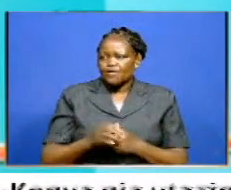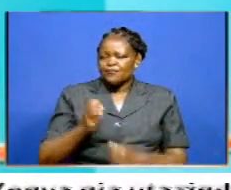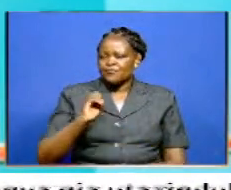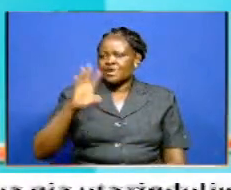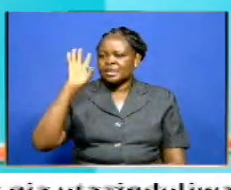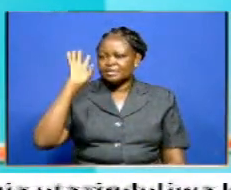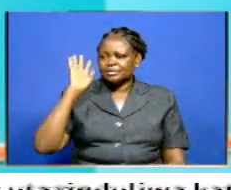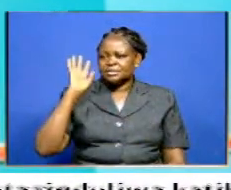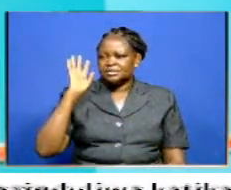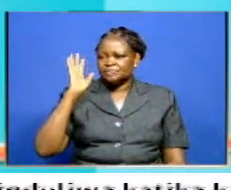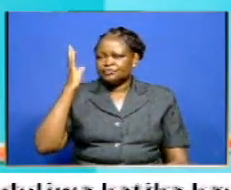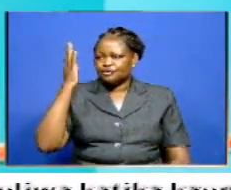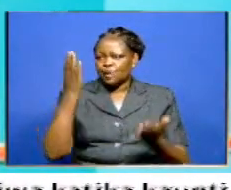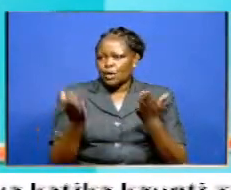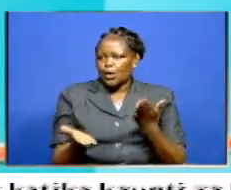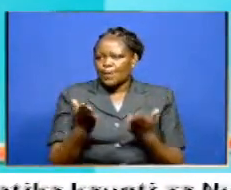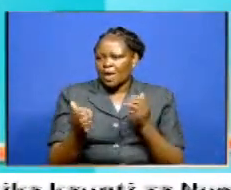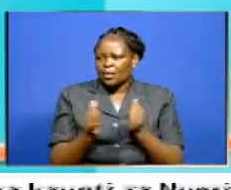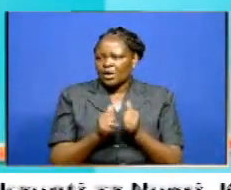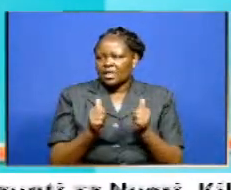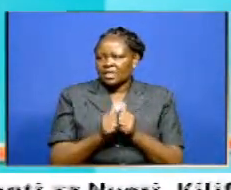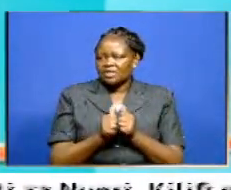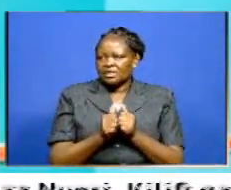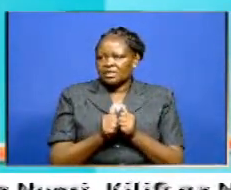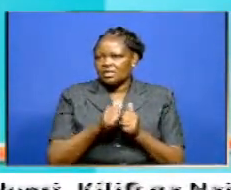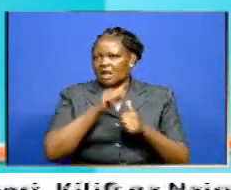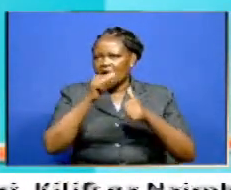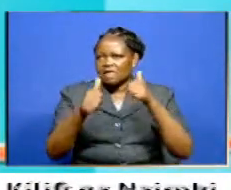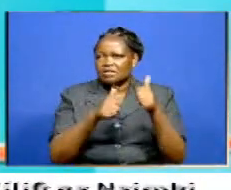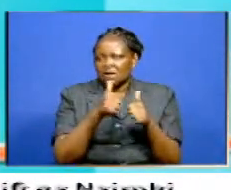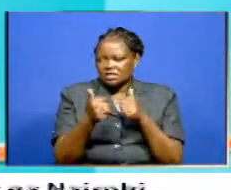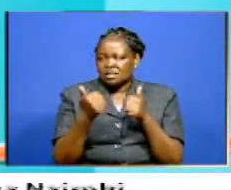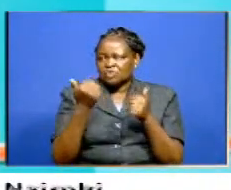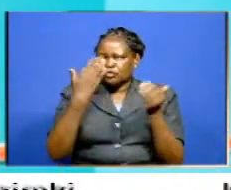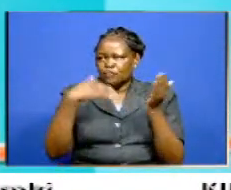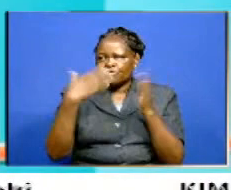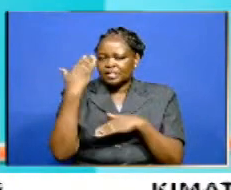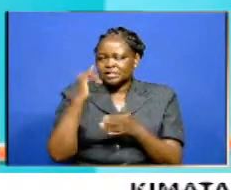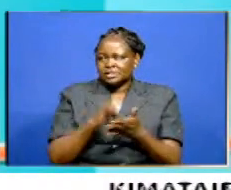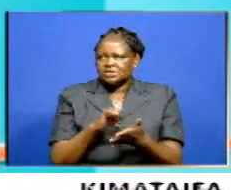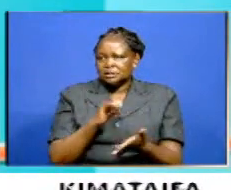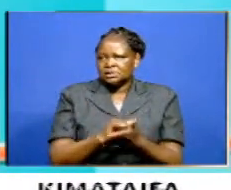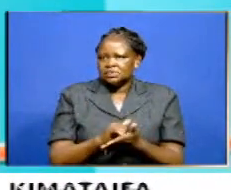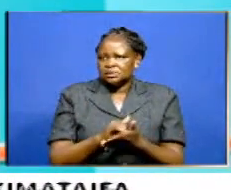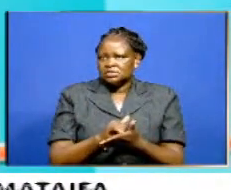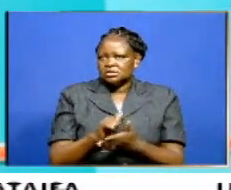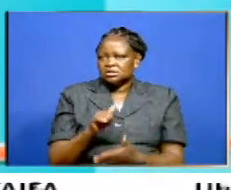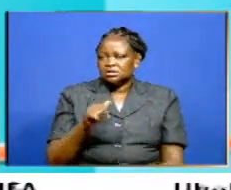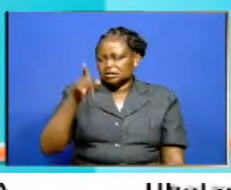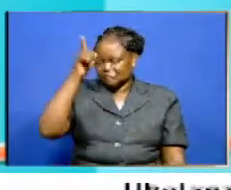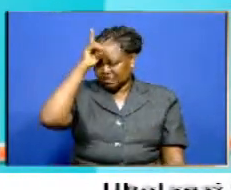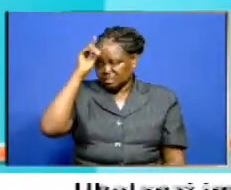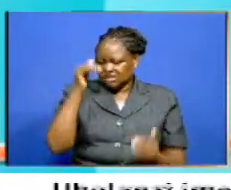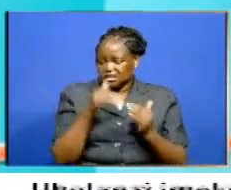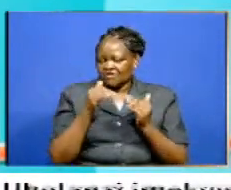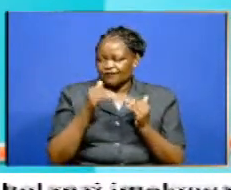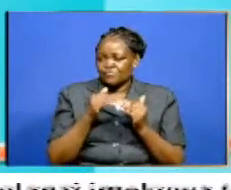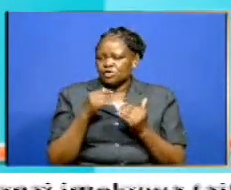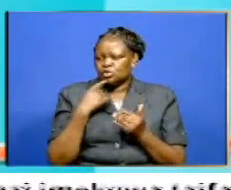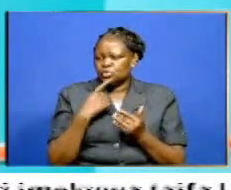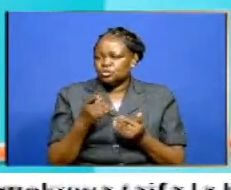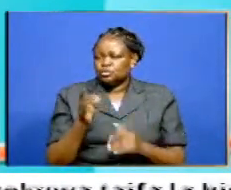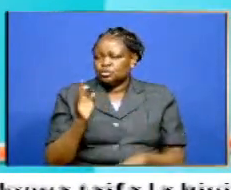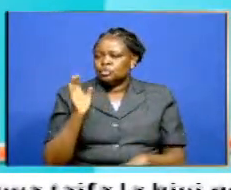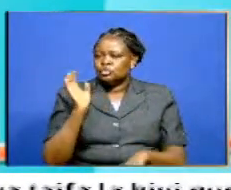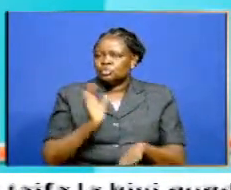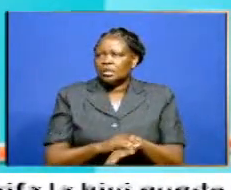kidogo kulinganisha na yale tuseme vyuo vikuu ambavyo viko katika maeneo ya mashinani. So unapata